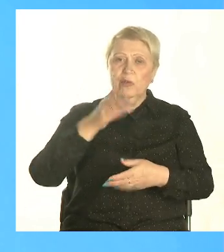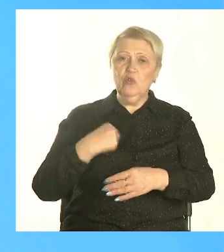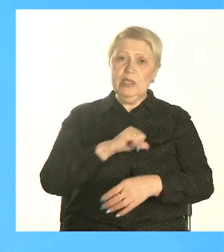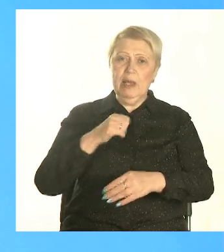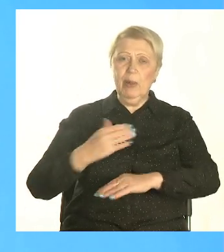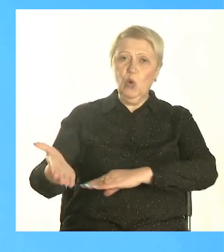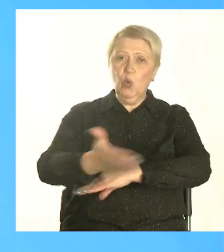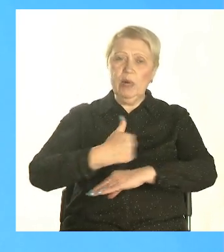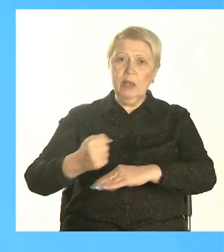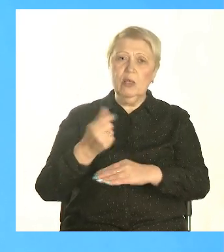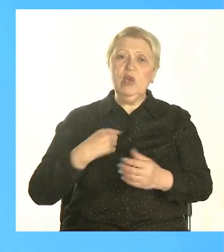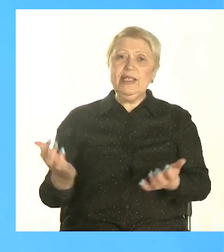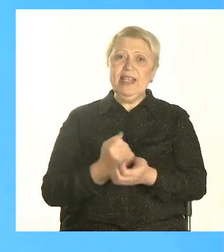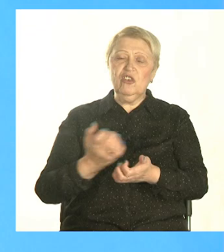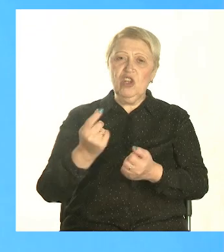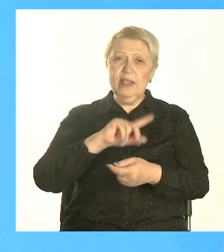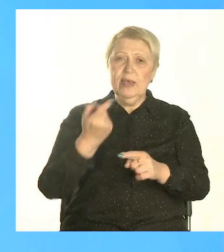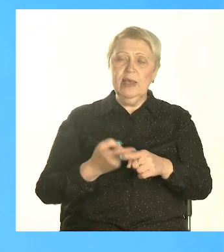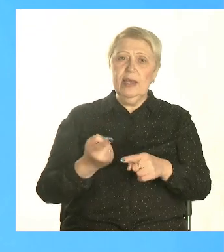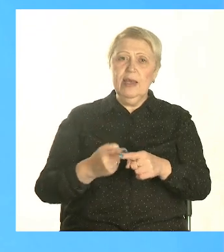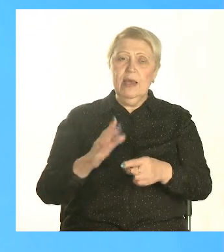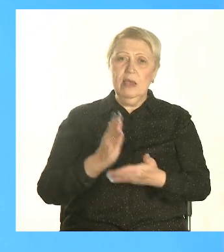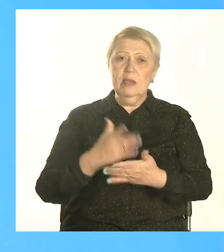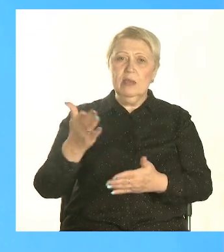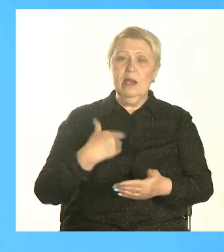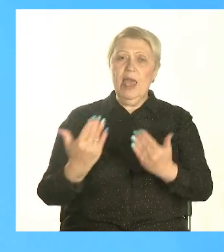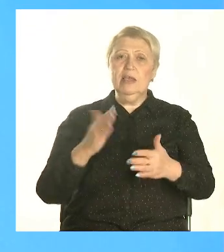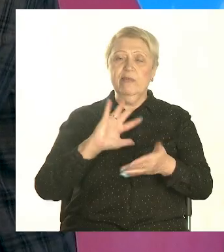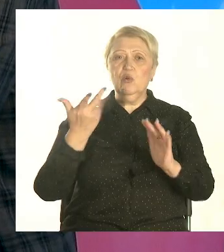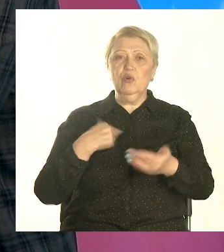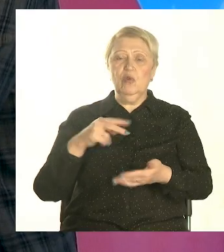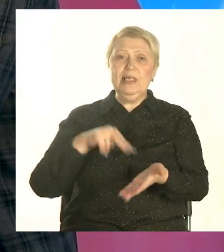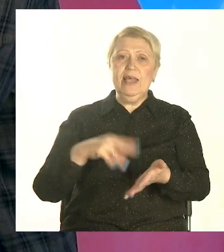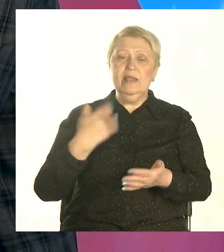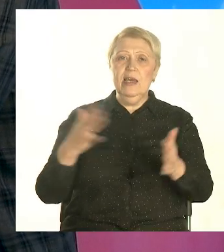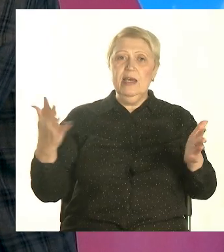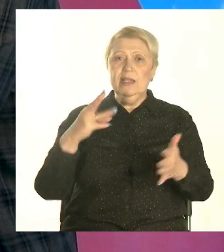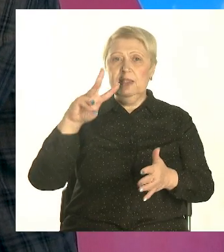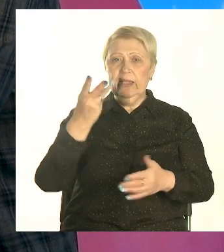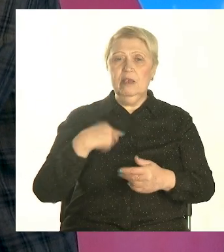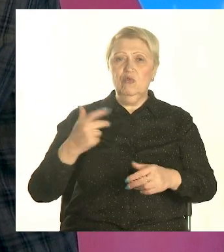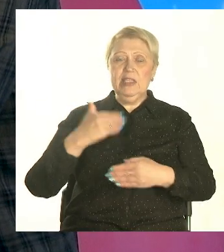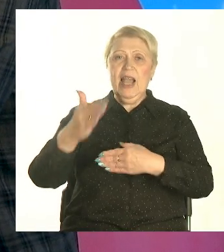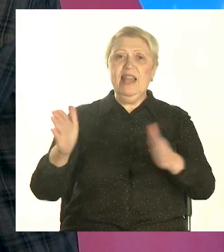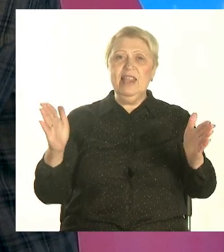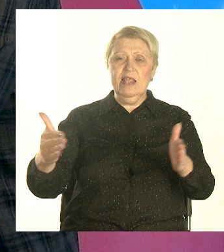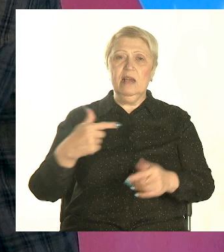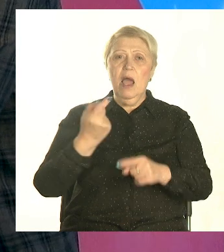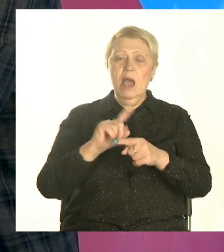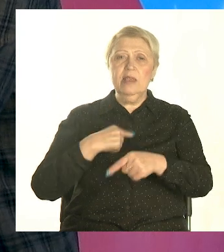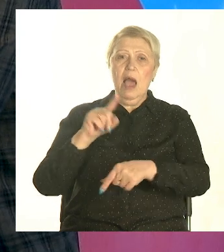части содержания контейнерной площадки, допустим, стоят три контейнера, а все остальное мусор разбросан вокруг. Это